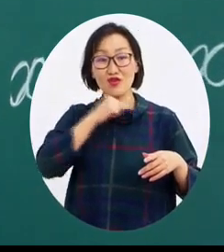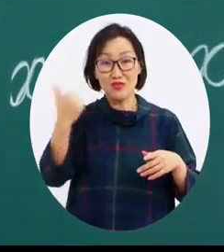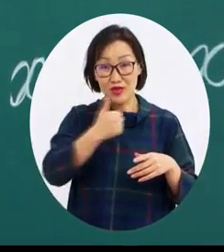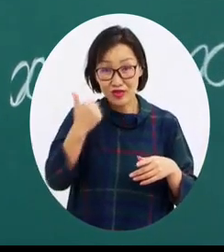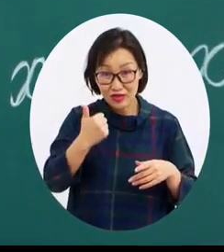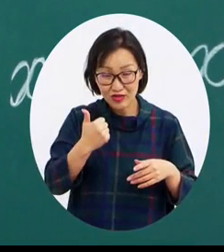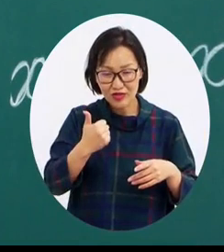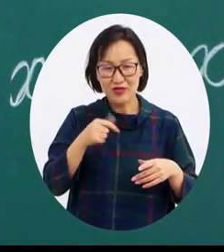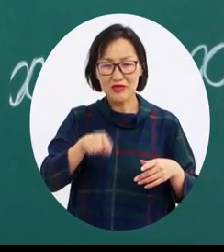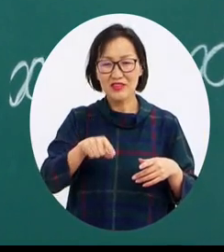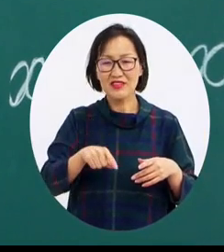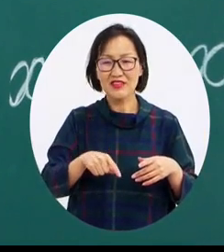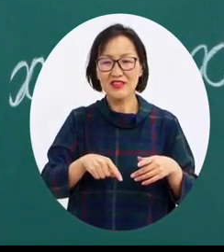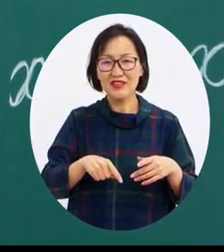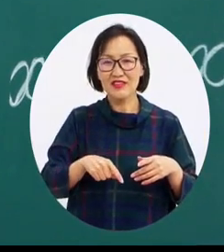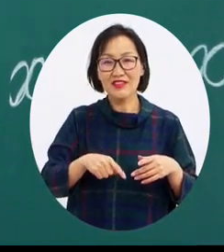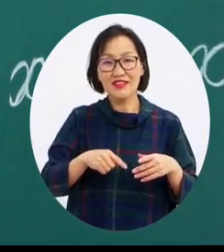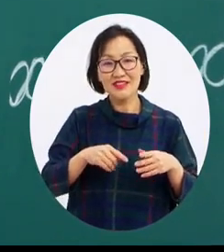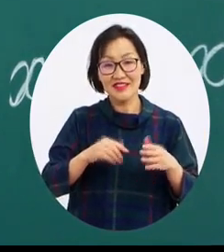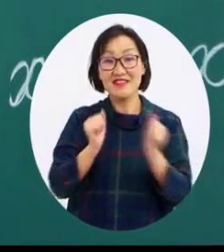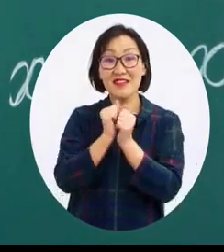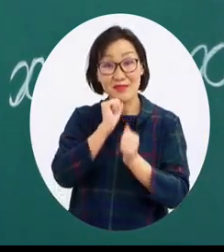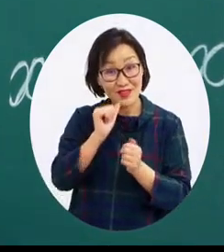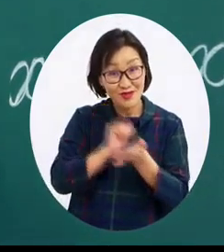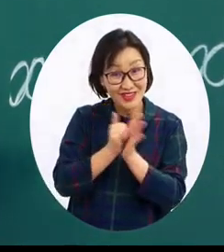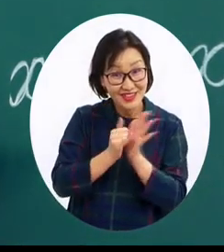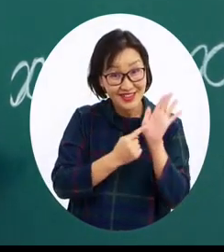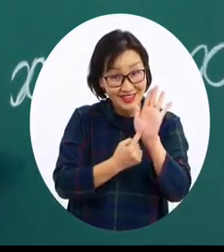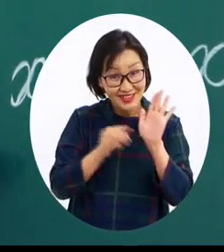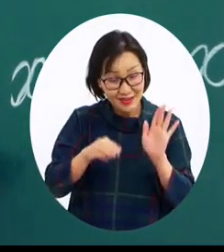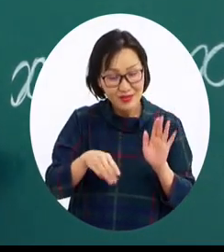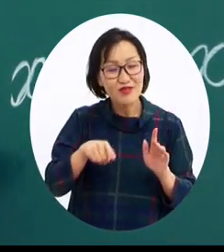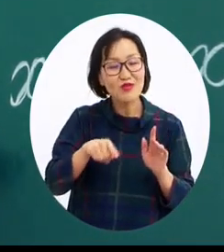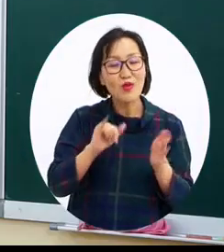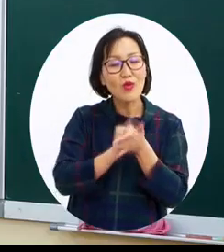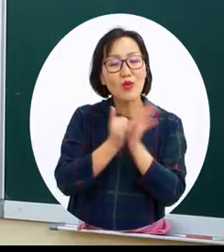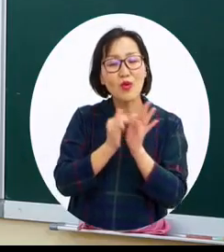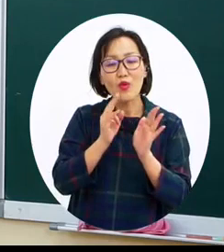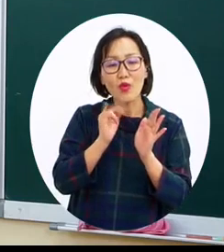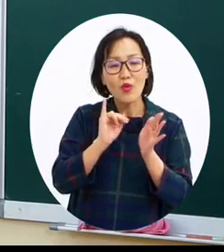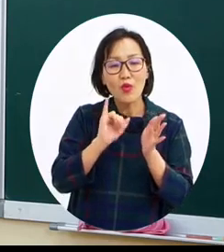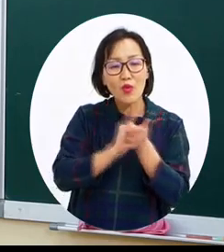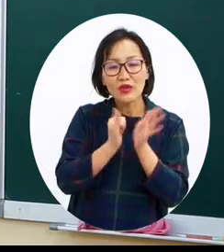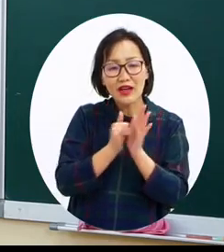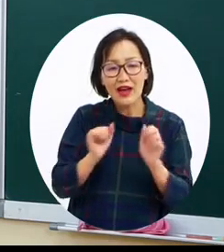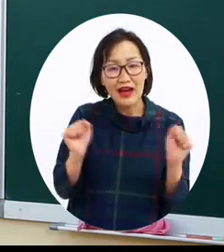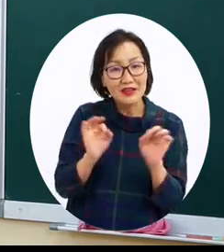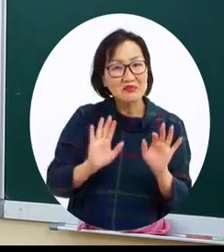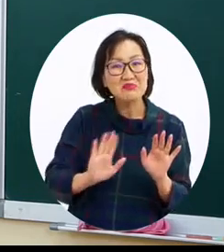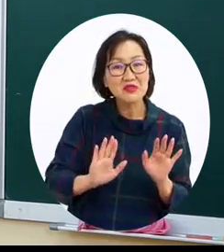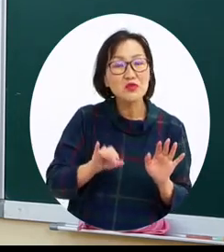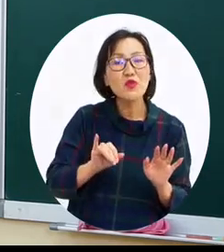энэ зөөдсөн үгийн маань үндсэн утга алдагдахгүй байгаа учраас эдгээр нь юу вэ? Ойролцоо утгатай үг. Ойролцоо утгатай үг.